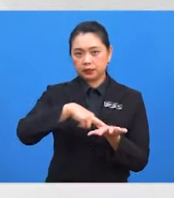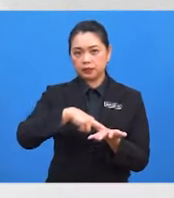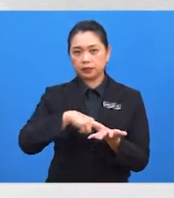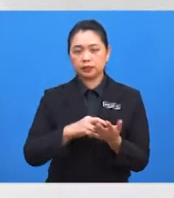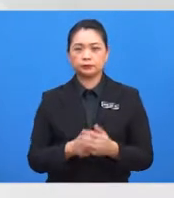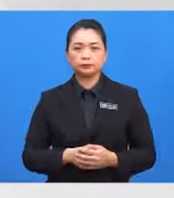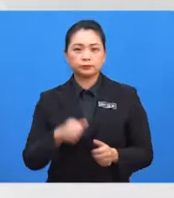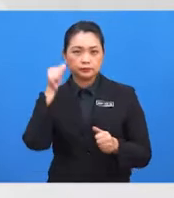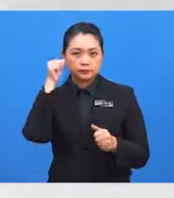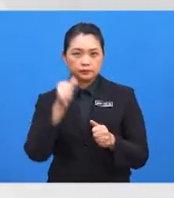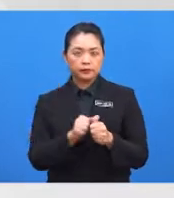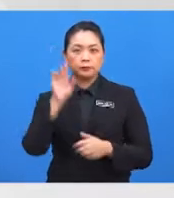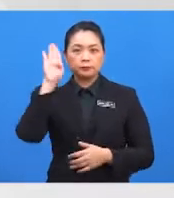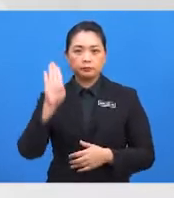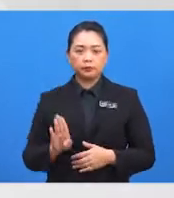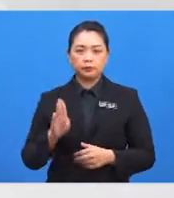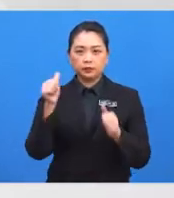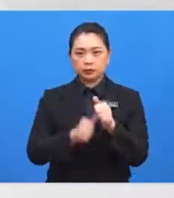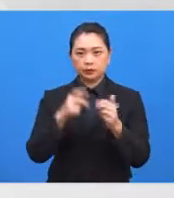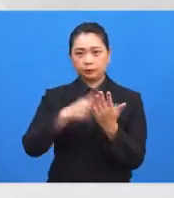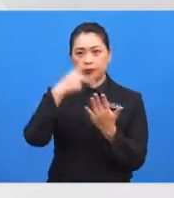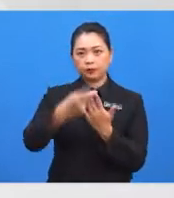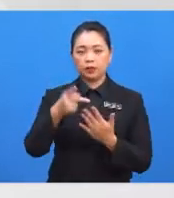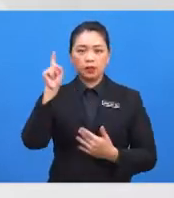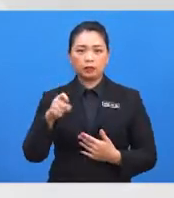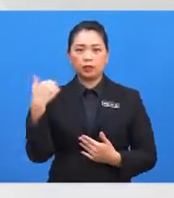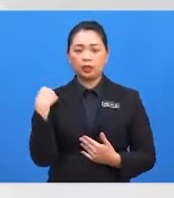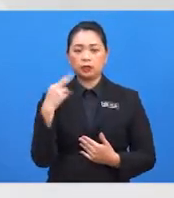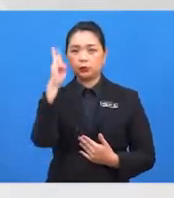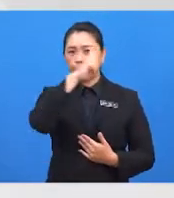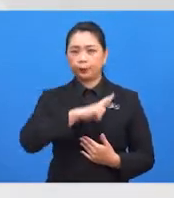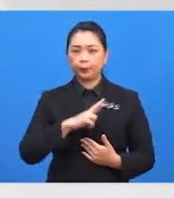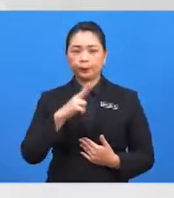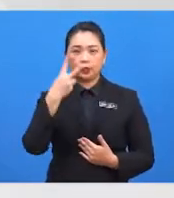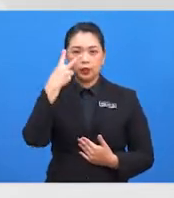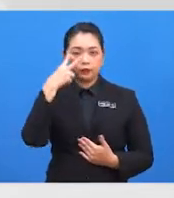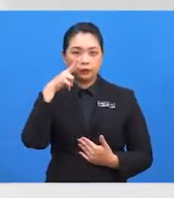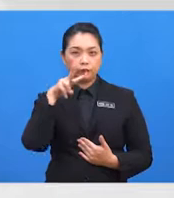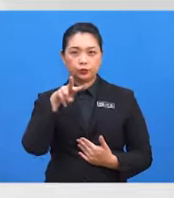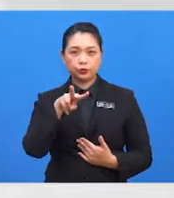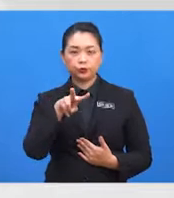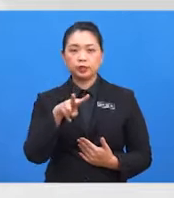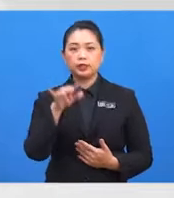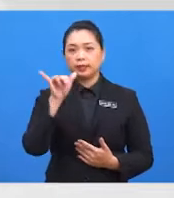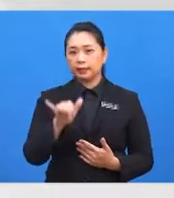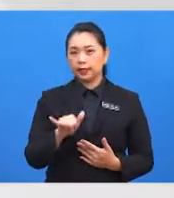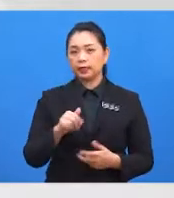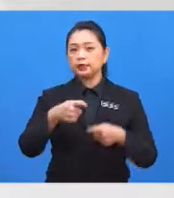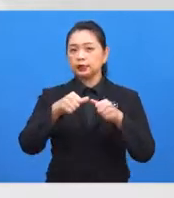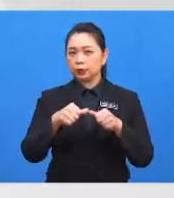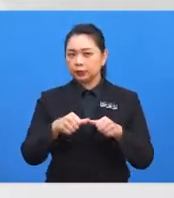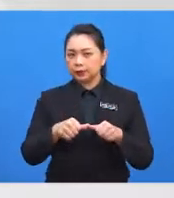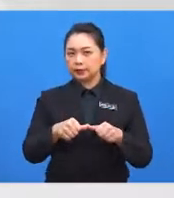adalah peringatan bahawa setiap projek harus mempunyai rupa visual yang konsisten. Ini